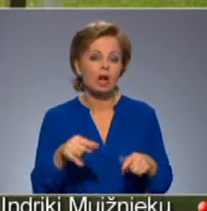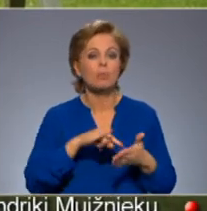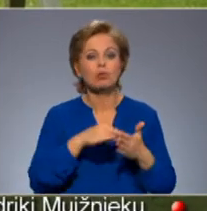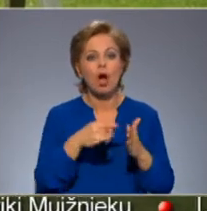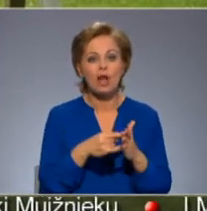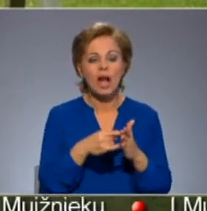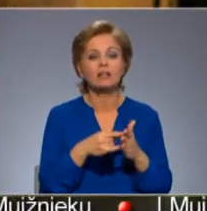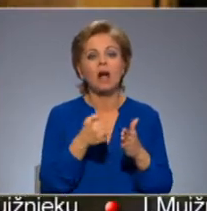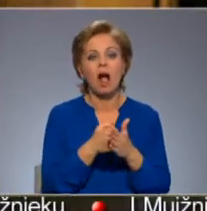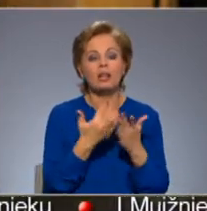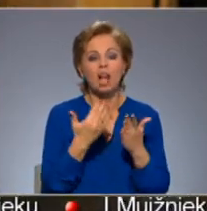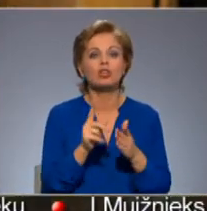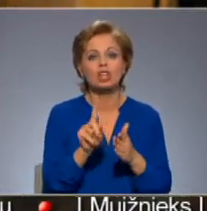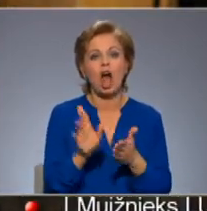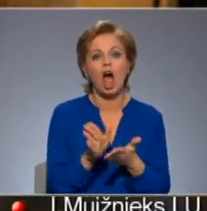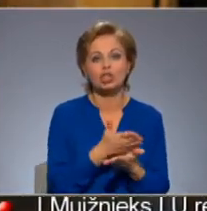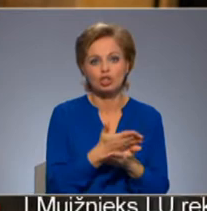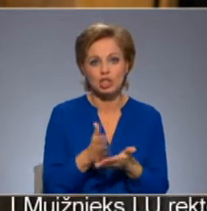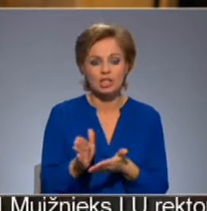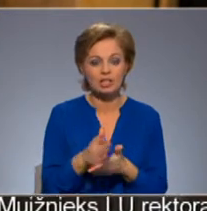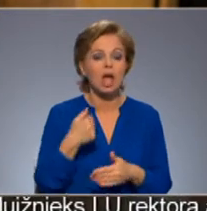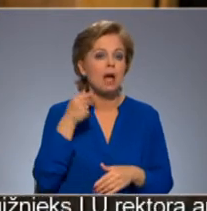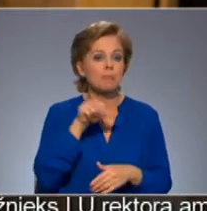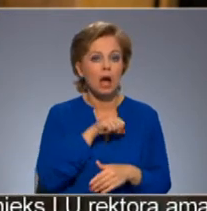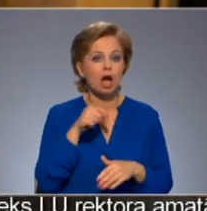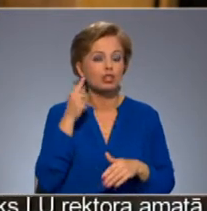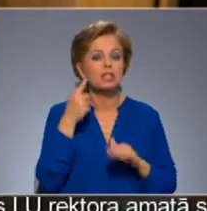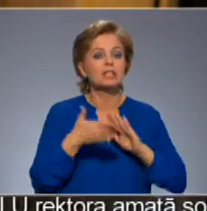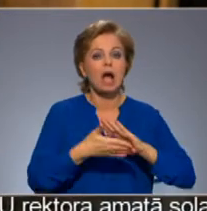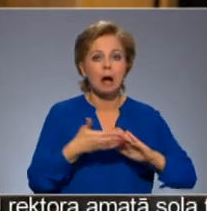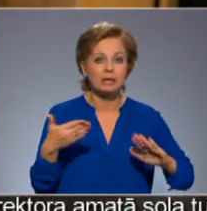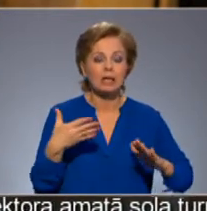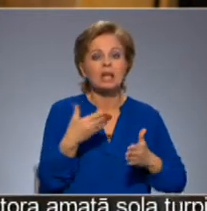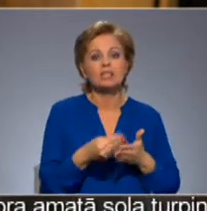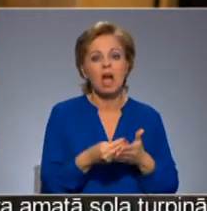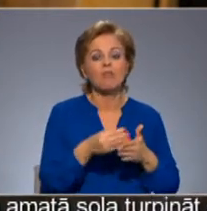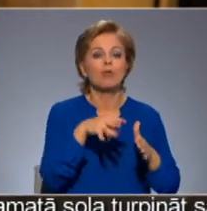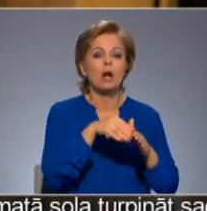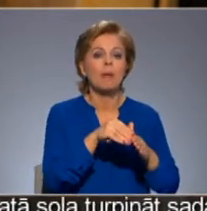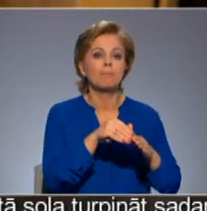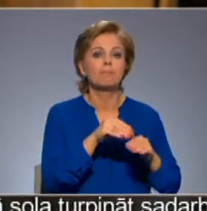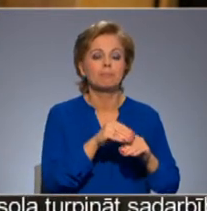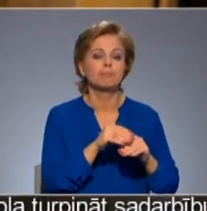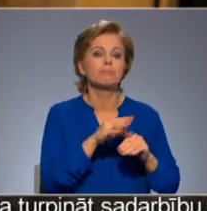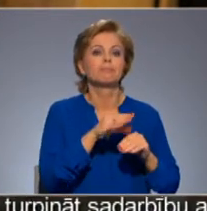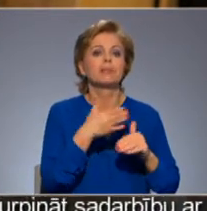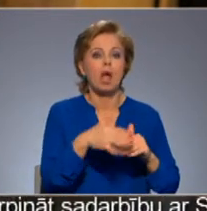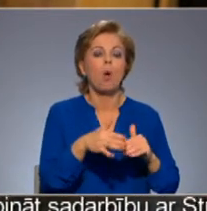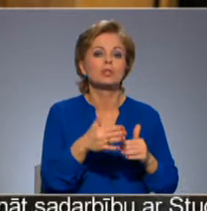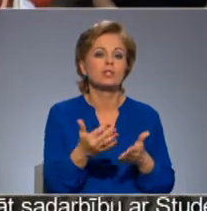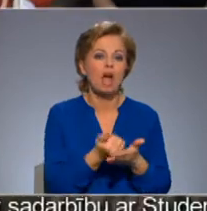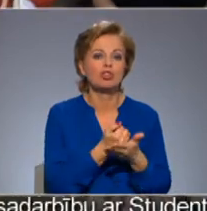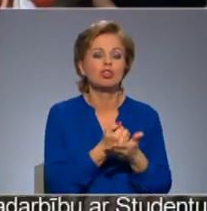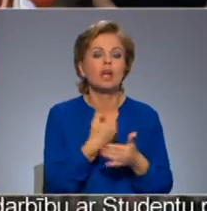rezultāts atšķirsies. Ja mēs nu pat esam sapratuši, ka mēs esam savu kapacitāti sasnieguši šī brīdī ar